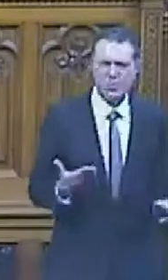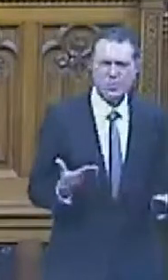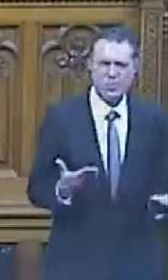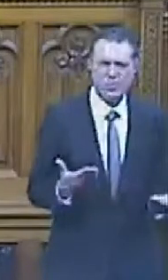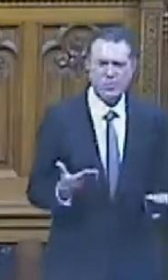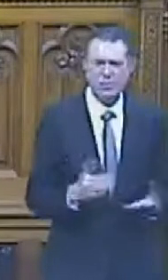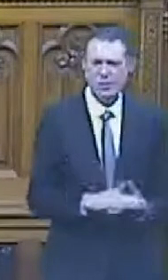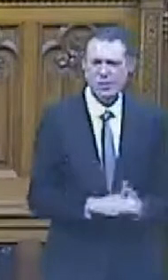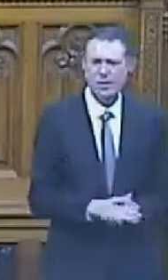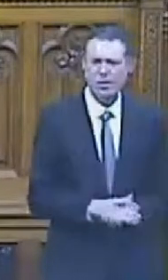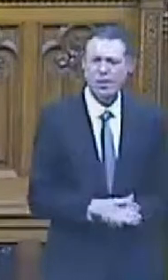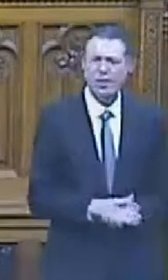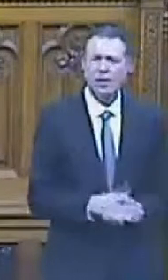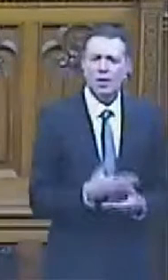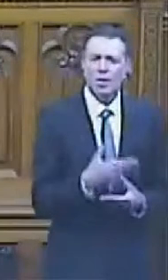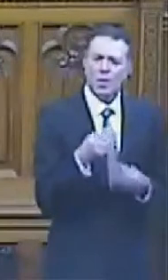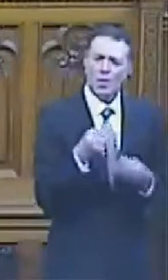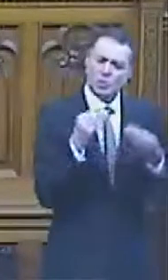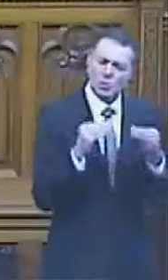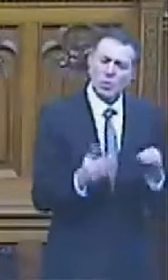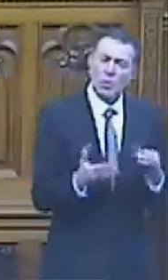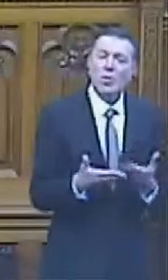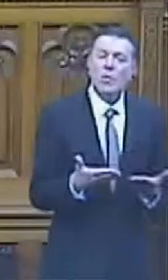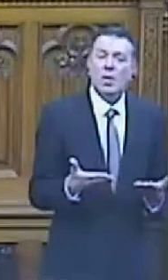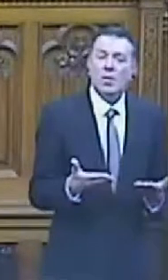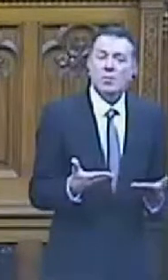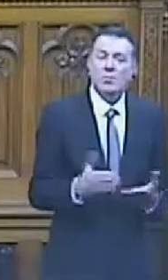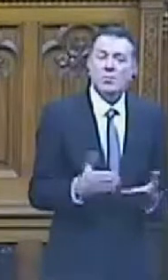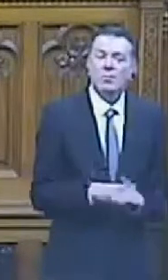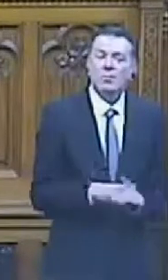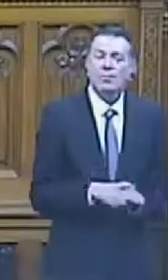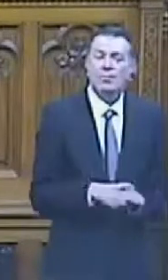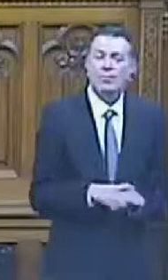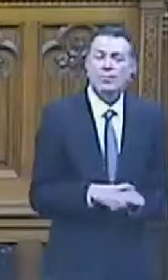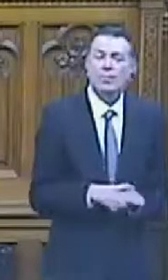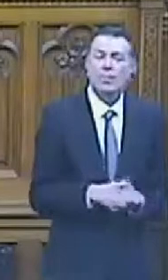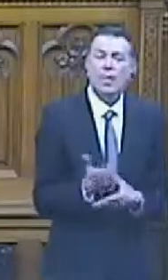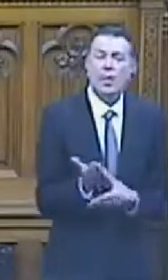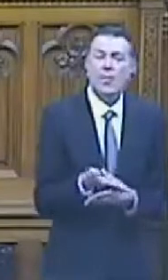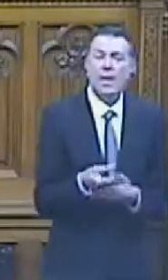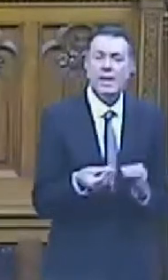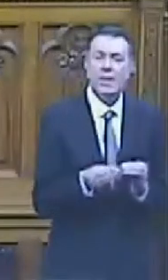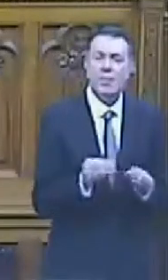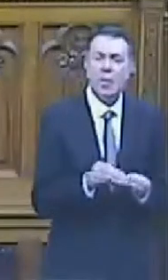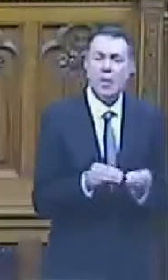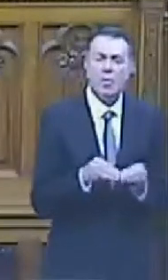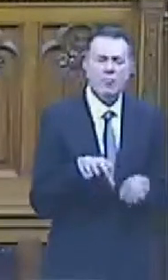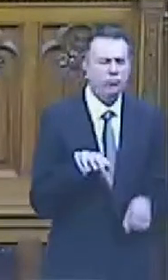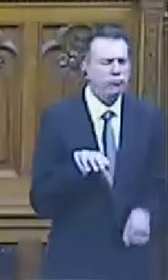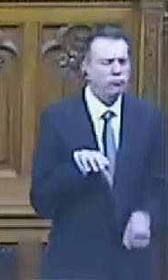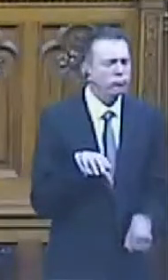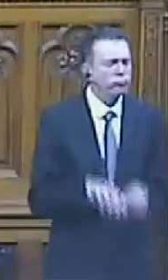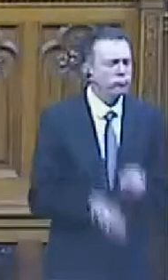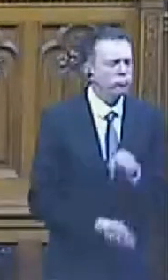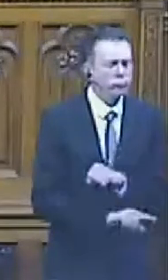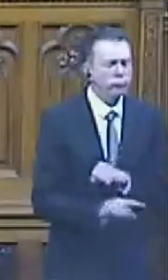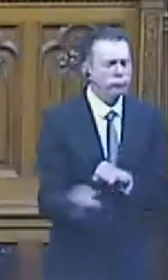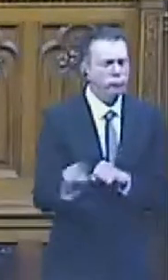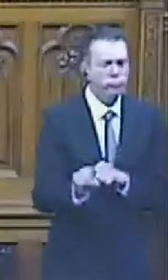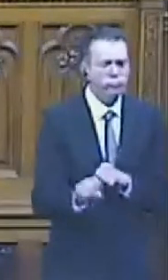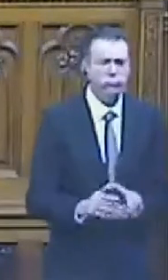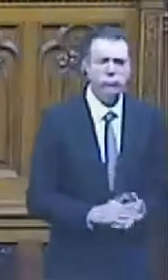Wirklichkeit, menschenwürdig wäre es, wenn man gegen das Bettelproblem so restriktiv wie möglich vorgehen